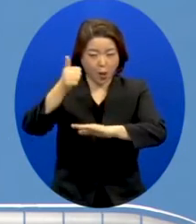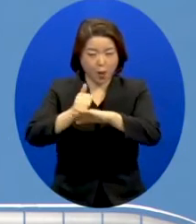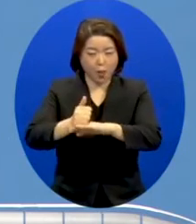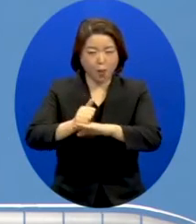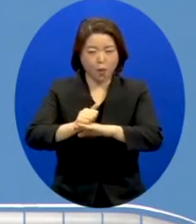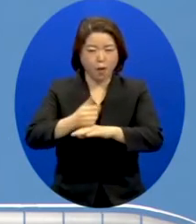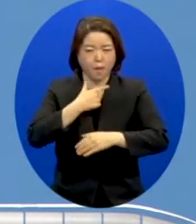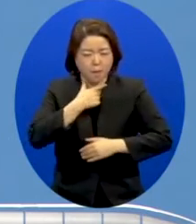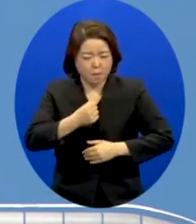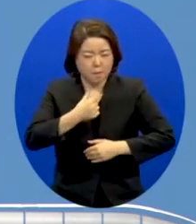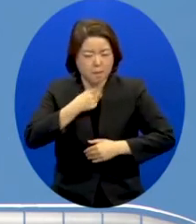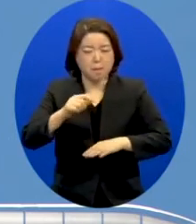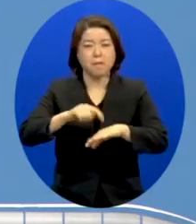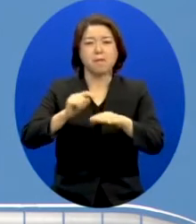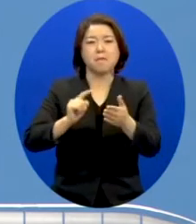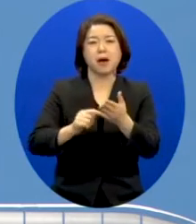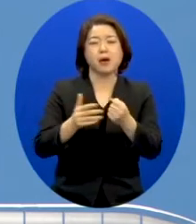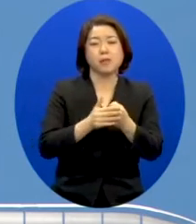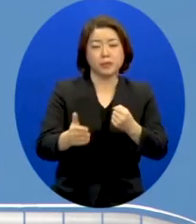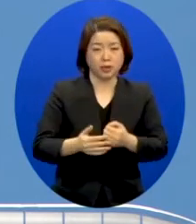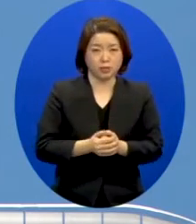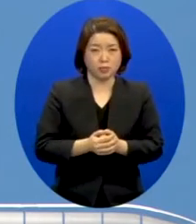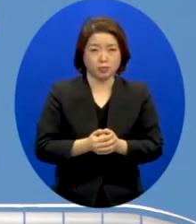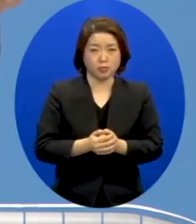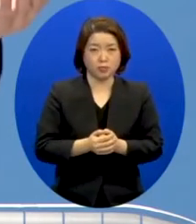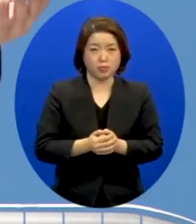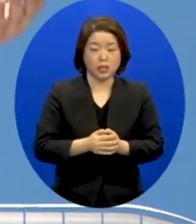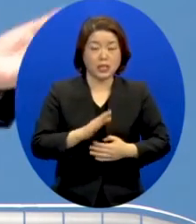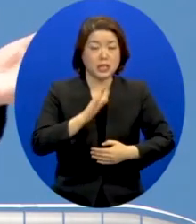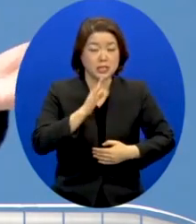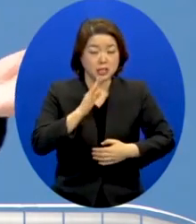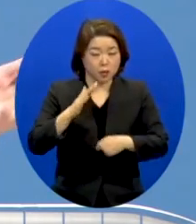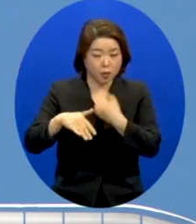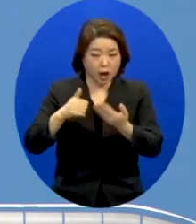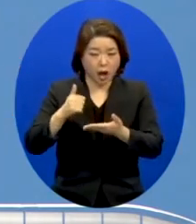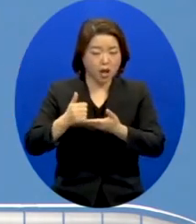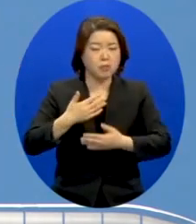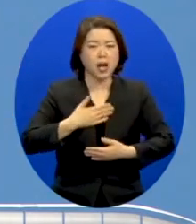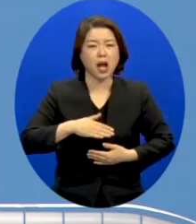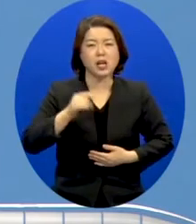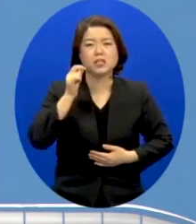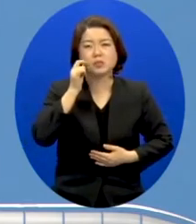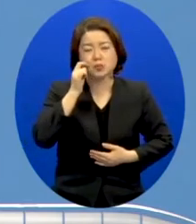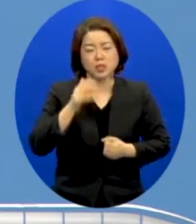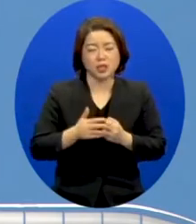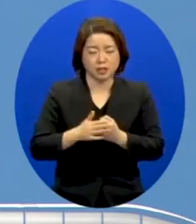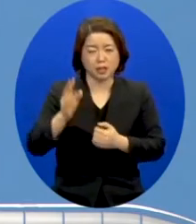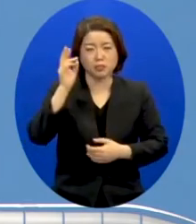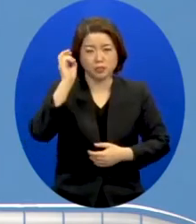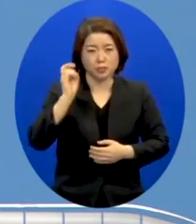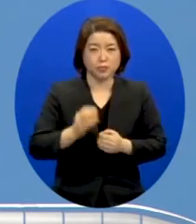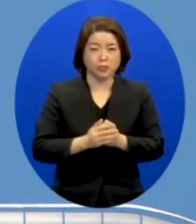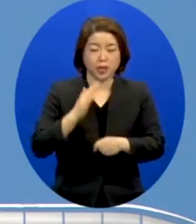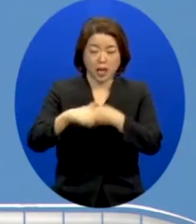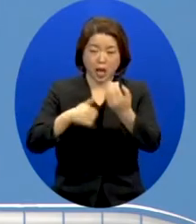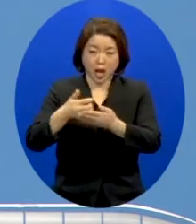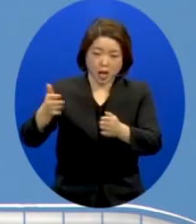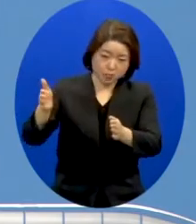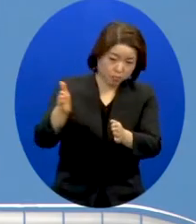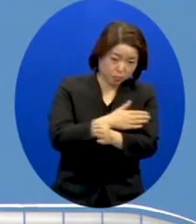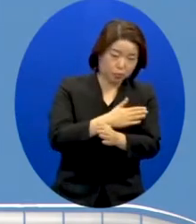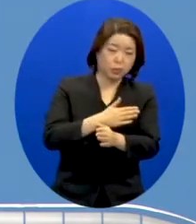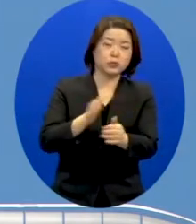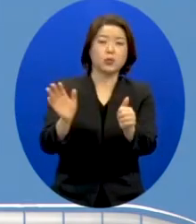그랬어요 하나님을 실제로는 알지 못했기 때문에 하나님으로부터 오는 위로